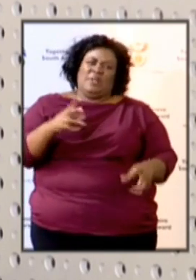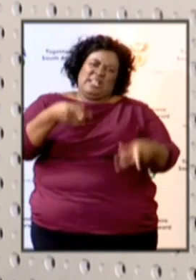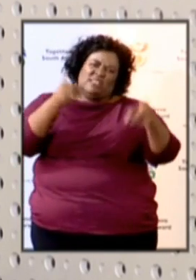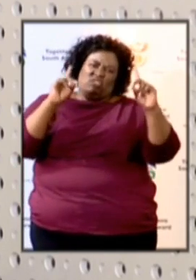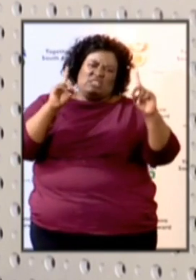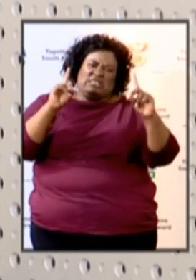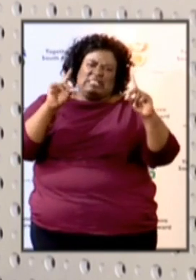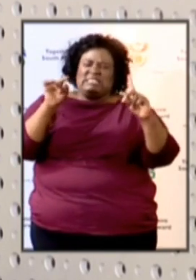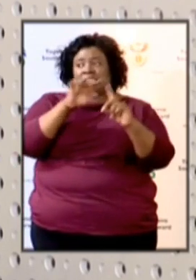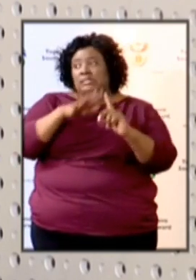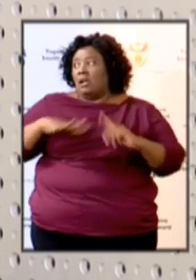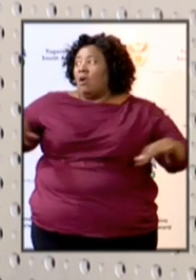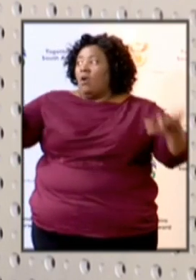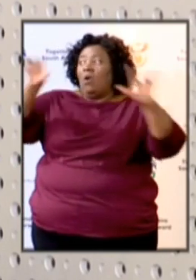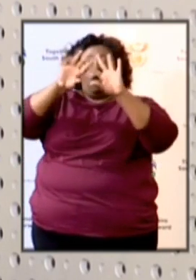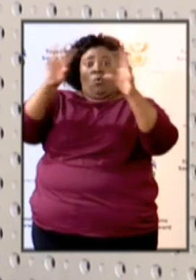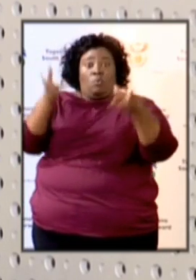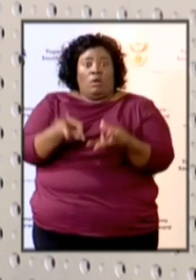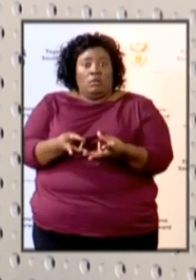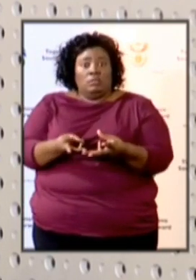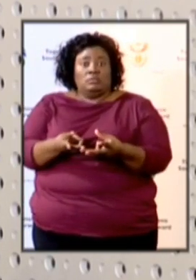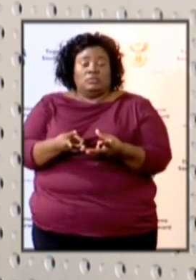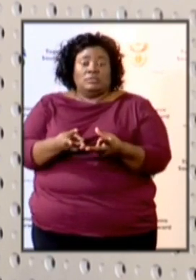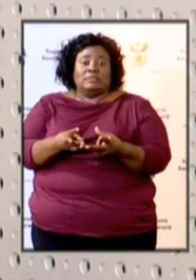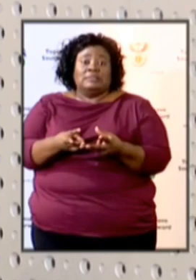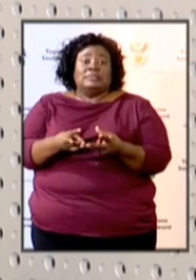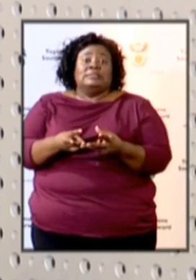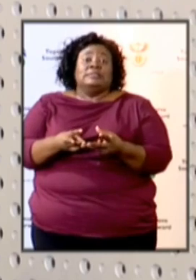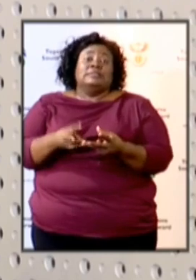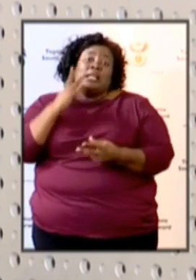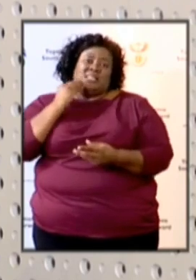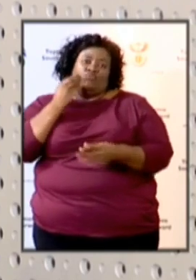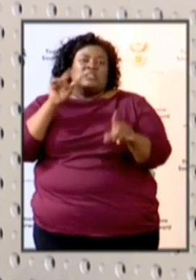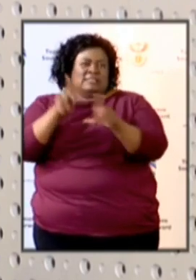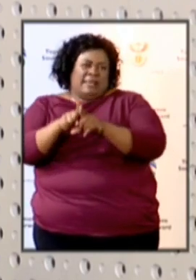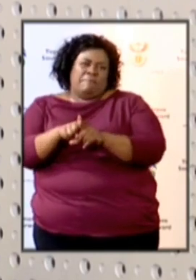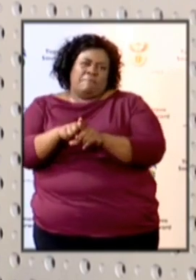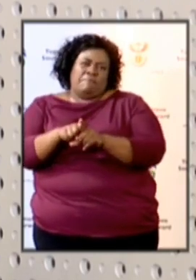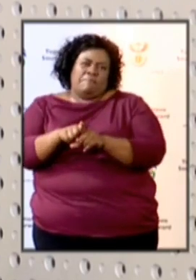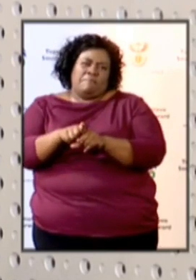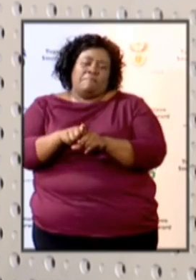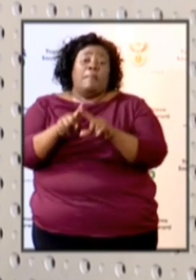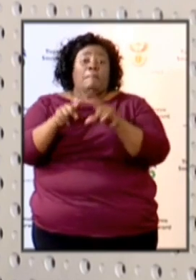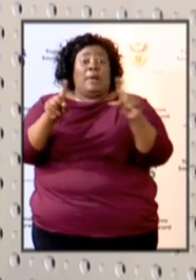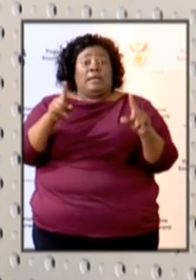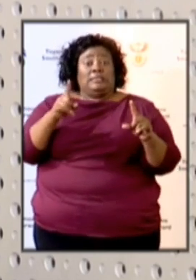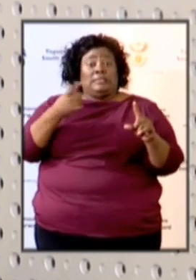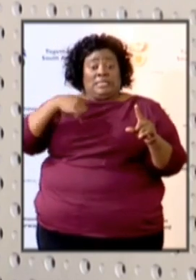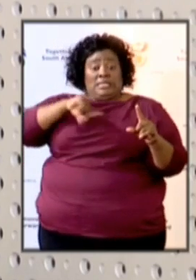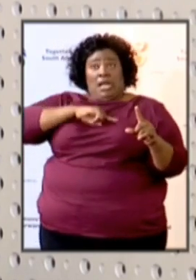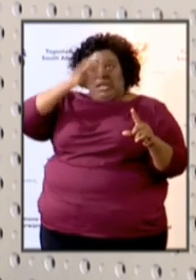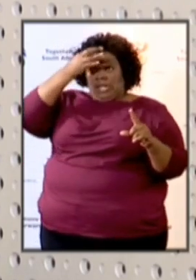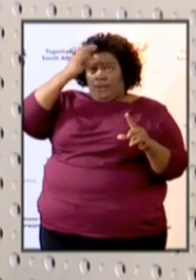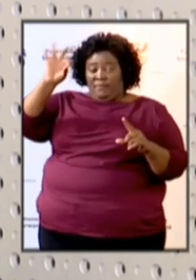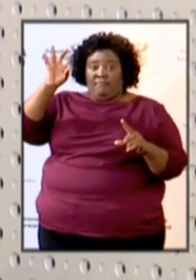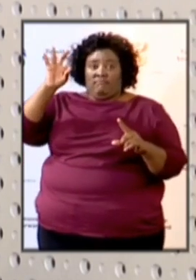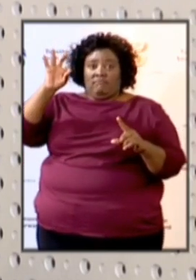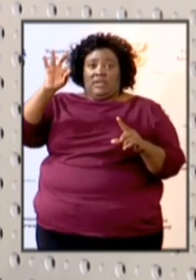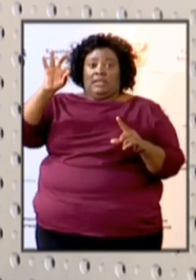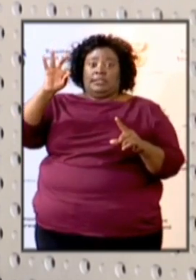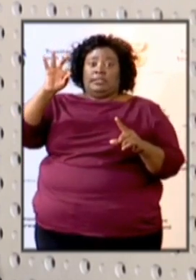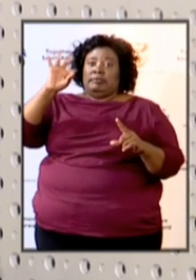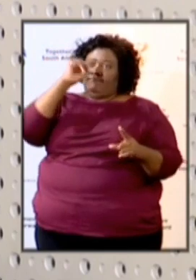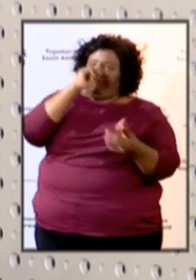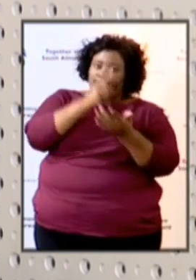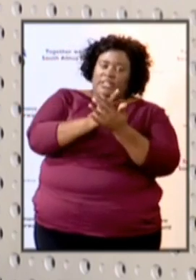umhlaba wonke ubhekene naso. Kodwa uhulumeni wethu uye wathatha iy'nyathelo